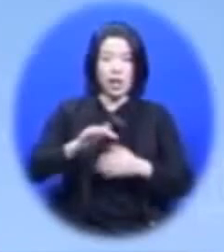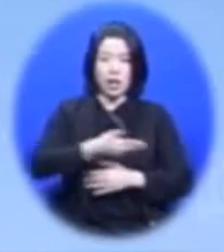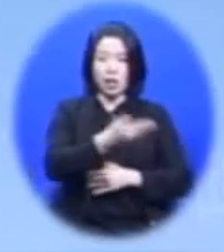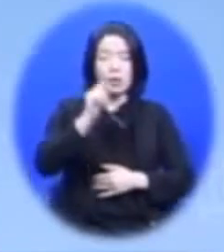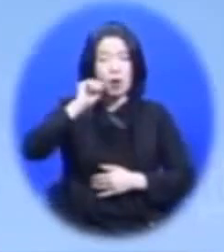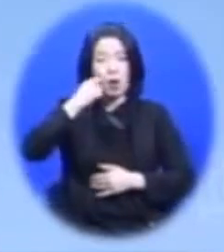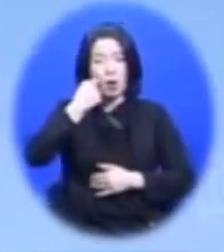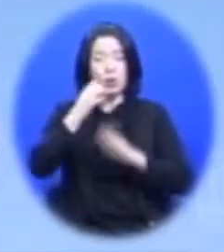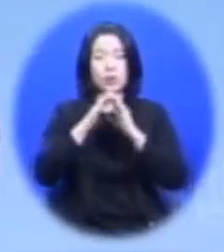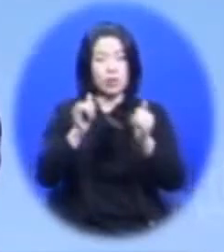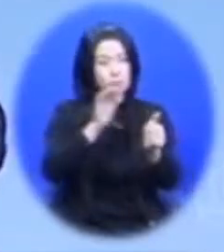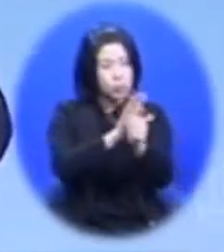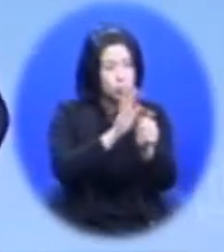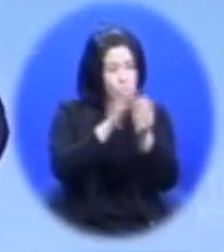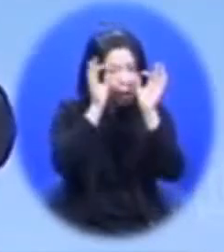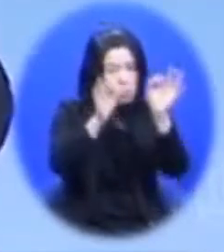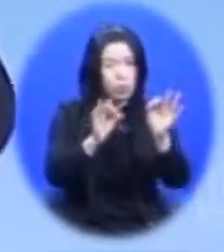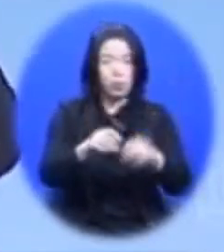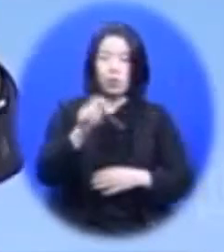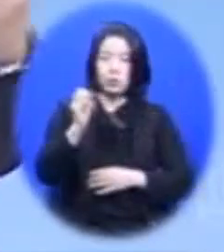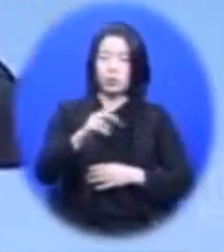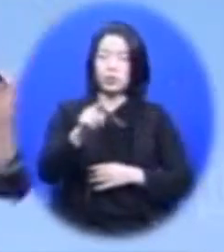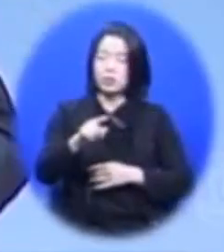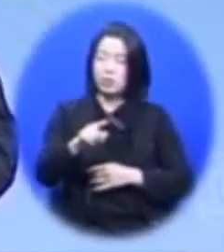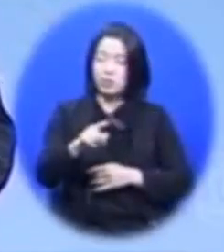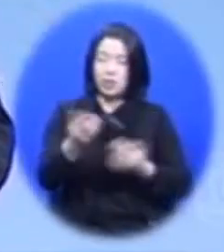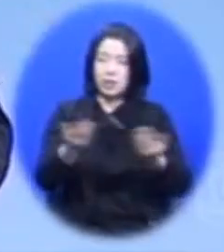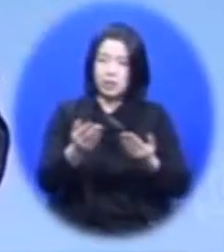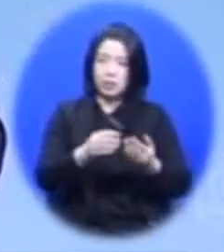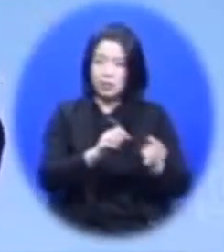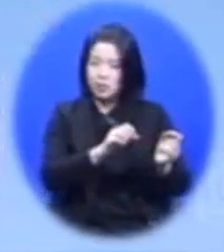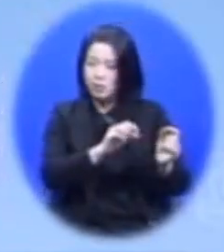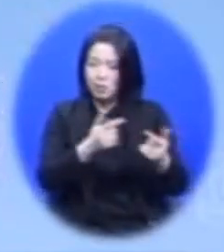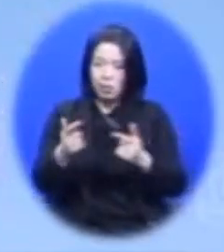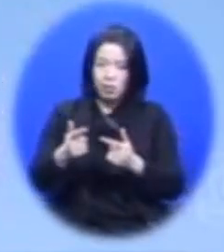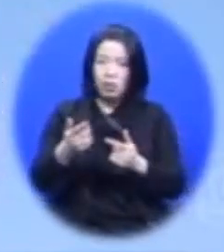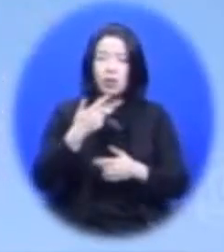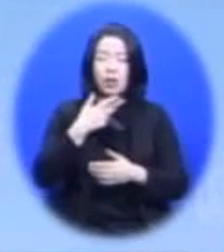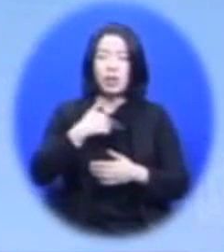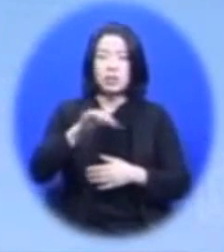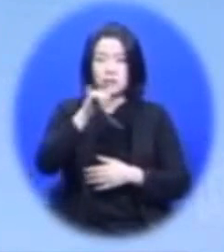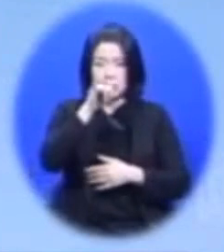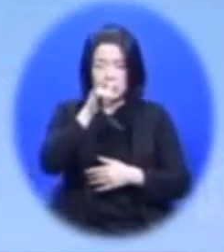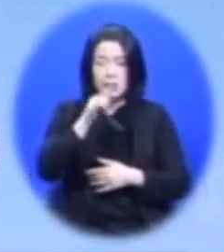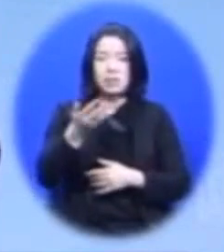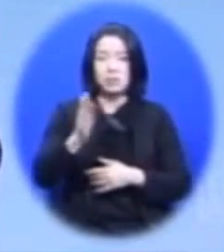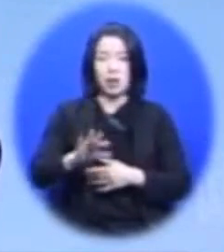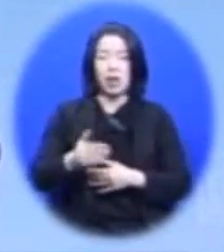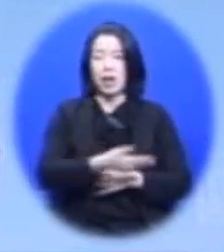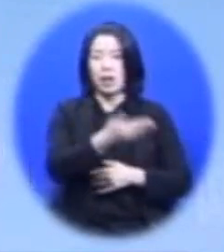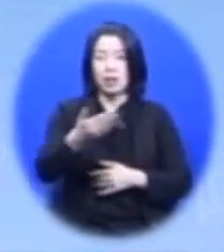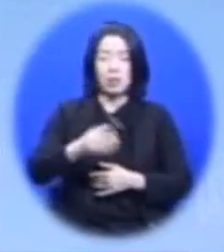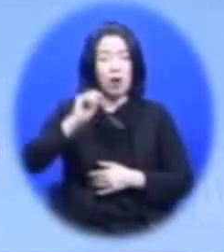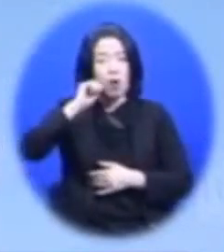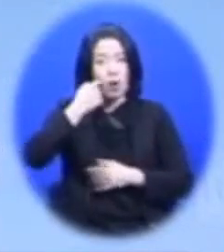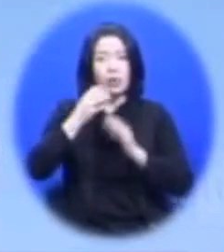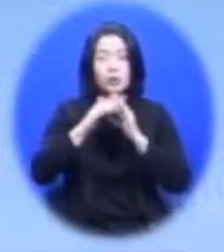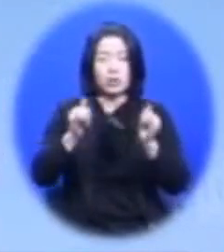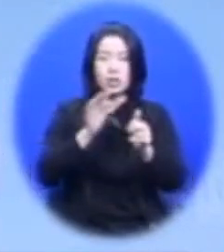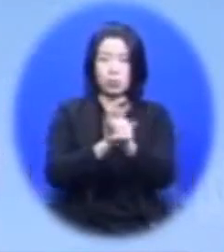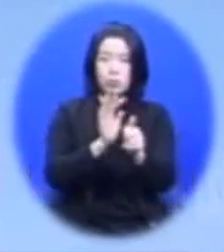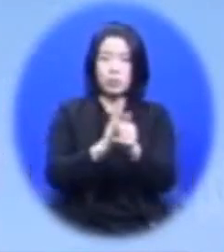사람을 도와보고 또 그런 일을 몇 번 연속으로 해보기도 하셨겠지만 여러분, 어려운 사람을 돕는